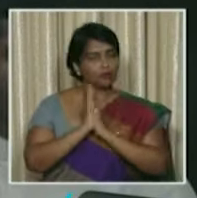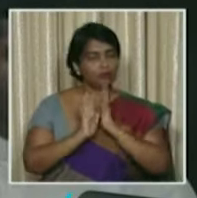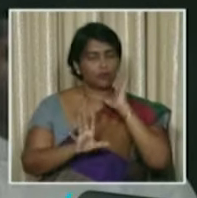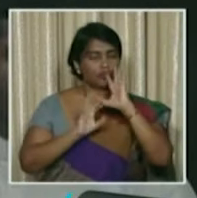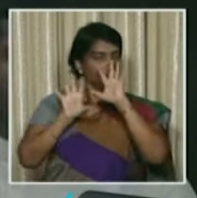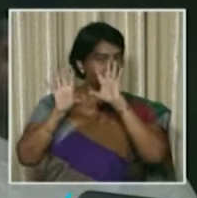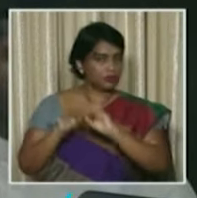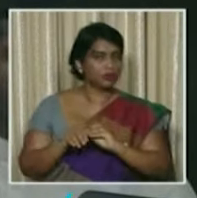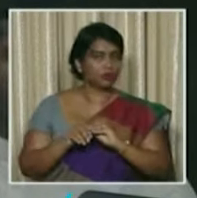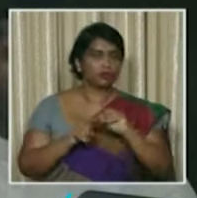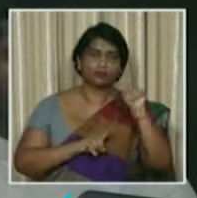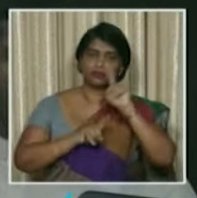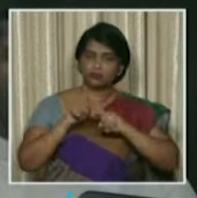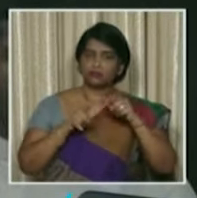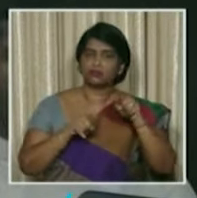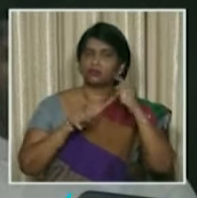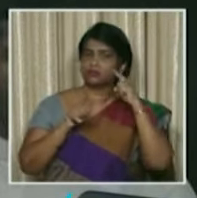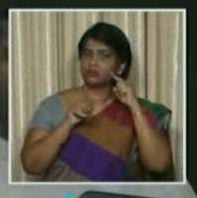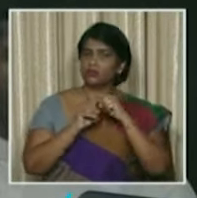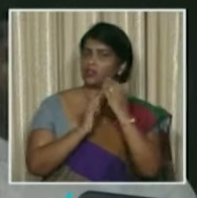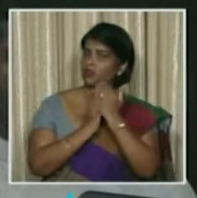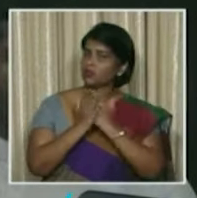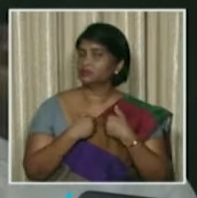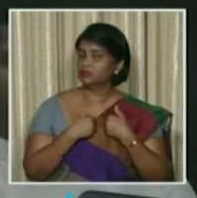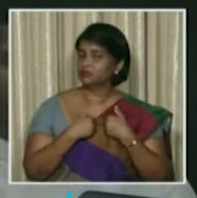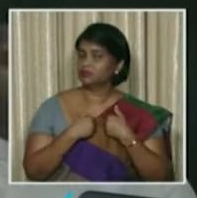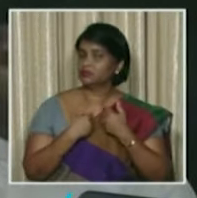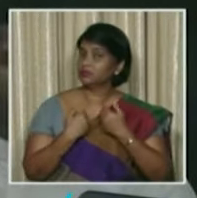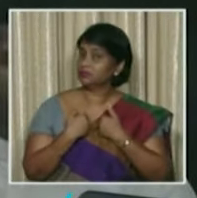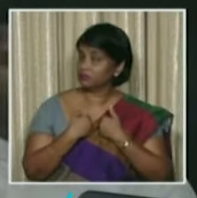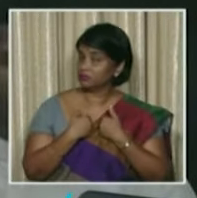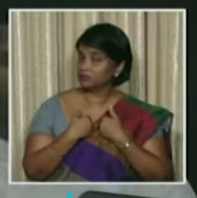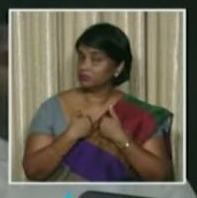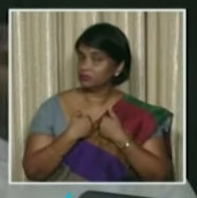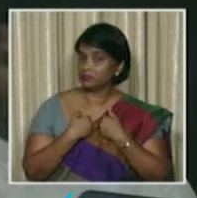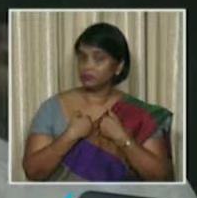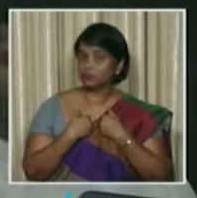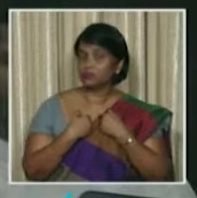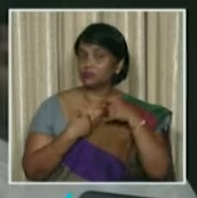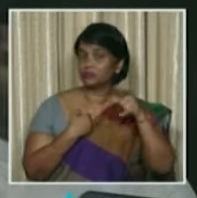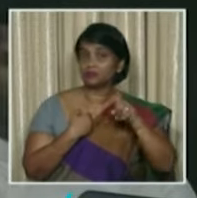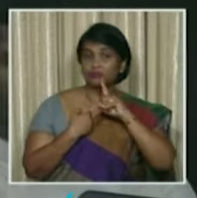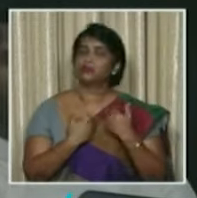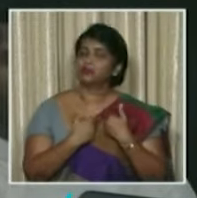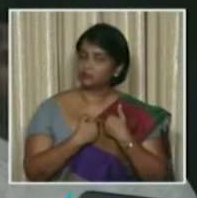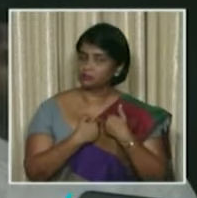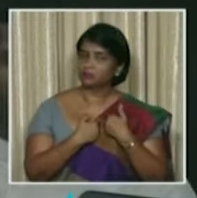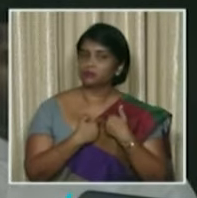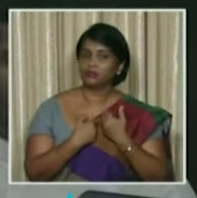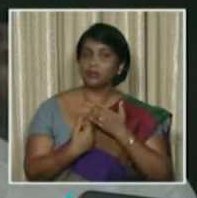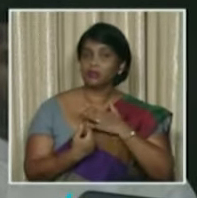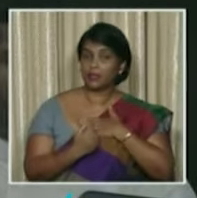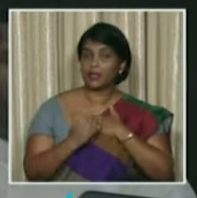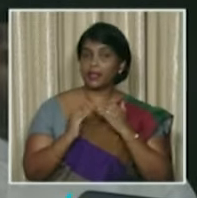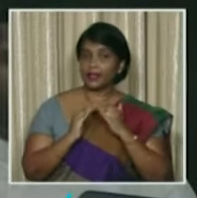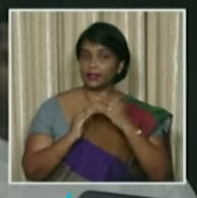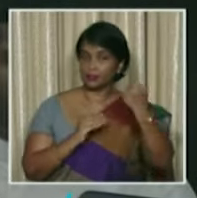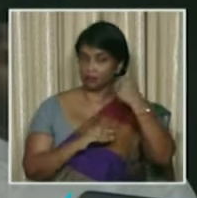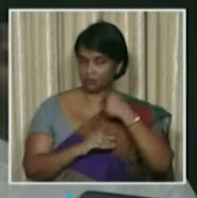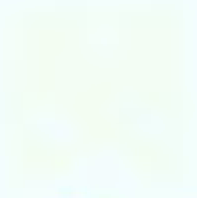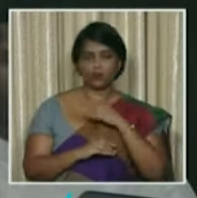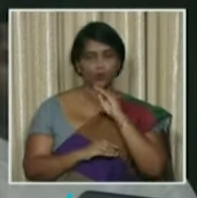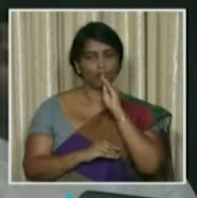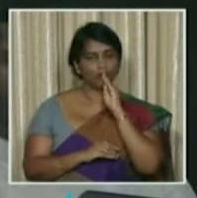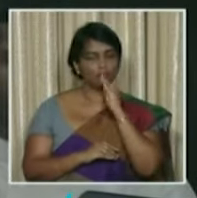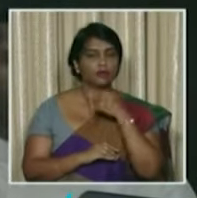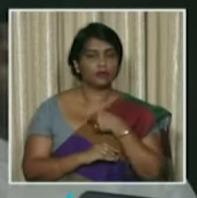අපි ඉඳගෙන කතා කරමු ඔය මං ෆිගර්ස් 2 ඔක්කොම් පෙන්නන්නම් අපිට ඒ කරන එක නවත්තන්න බෑ දැන් මගේ ගෙදරට ඇවිල්ලා කවුරු හරි